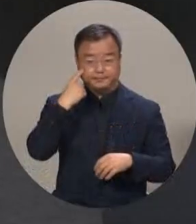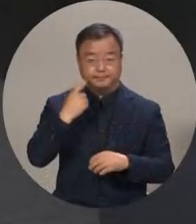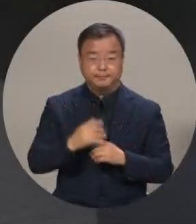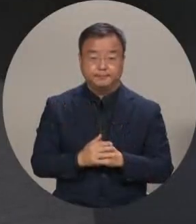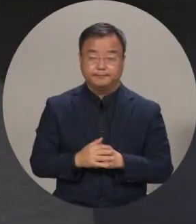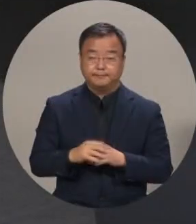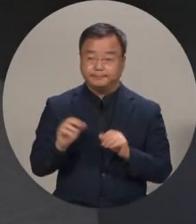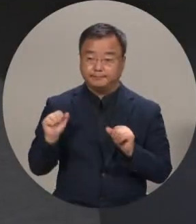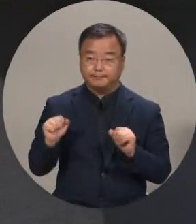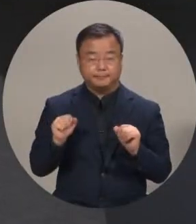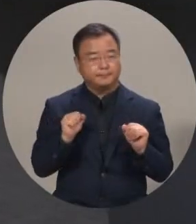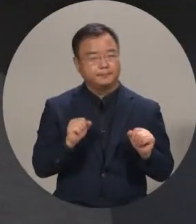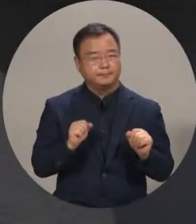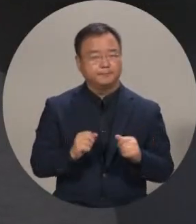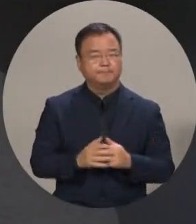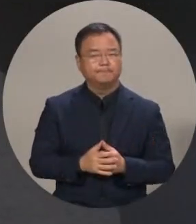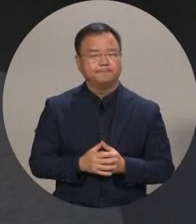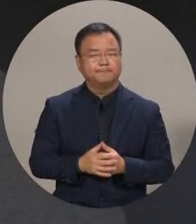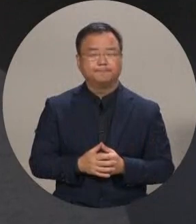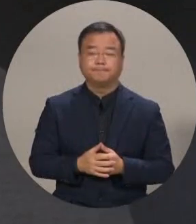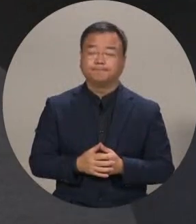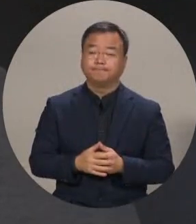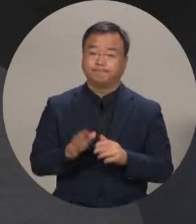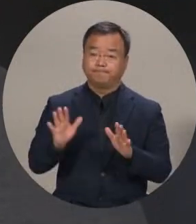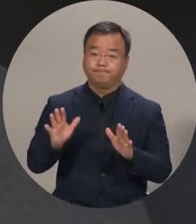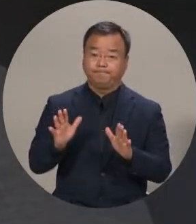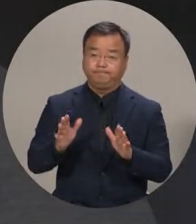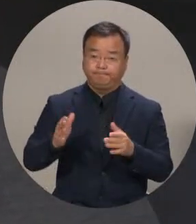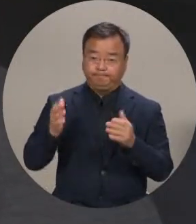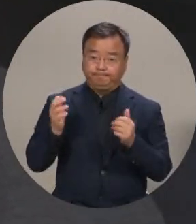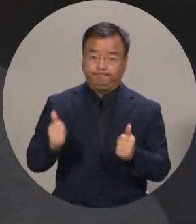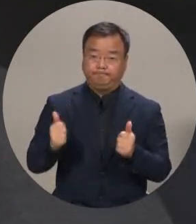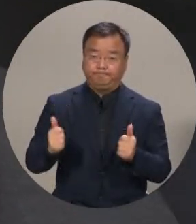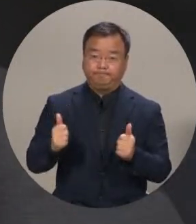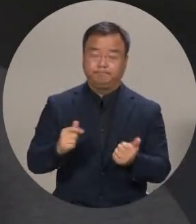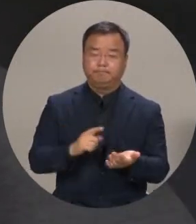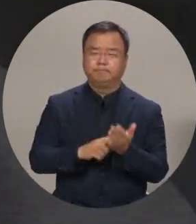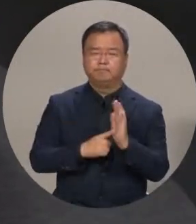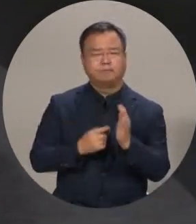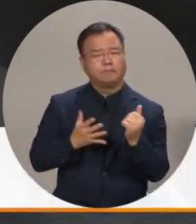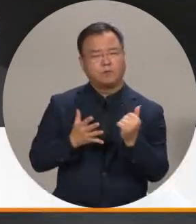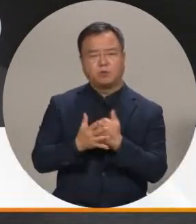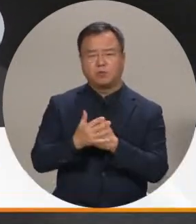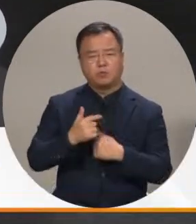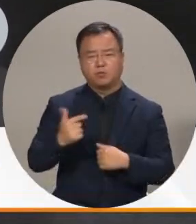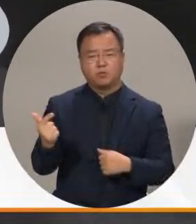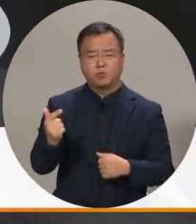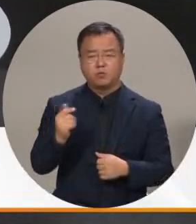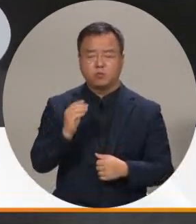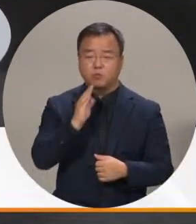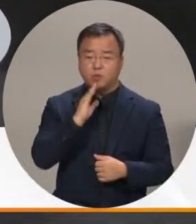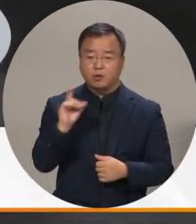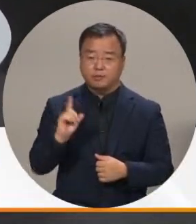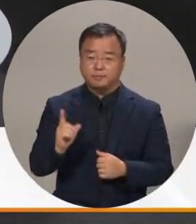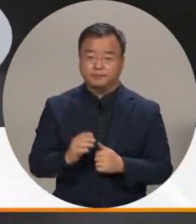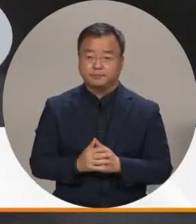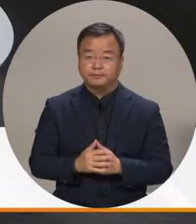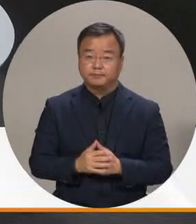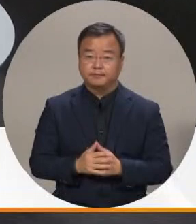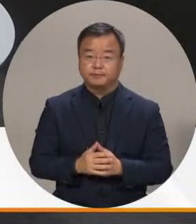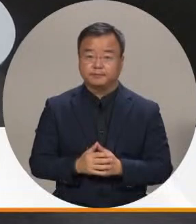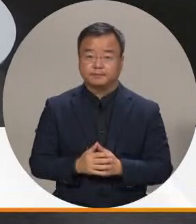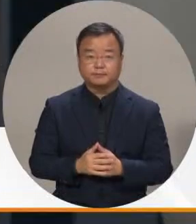어서 오세요 안녕하세요 예 이번 판결의 파장이 만만치 않을 것 같은데 먼저 이번 판결 어떻게 보셨습니까네